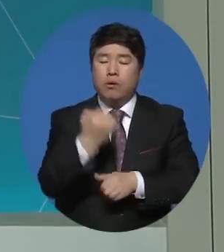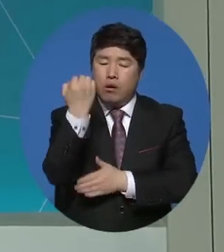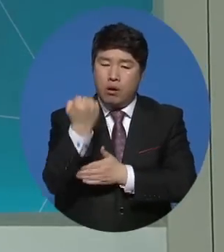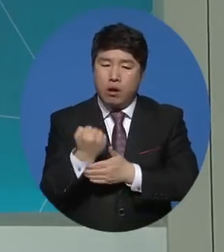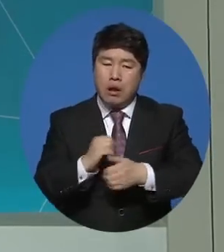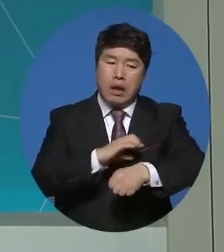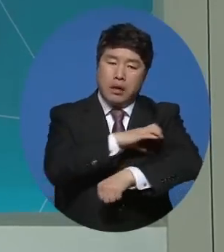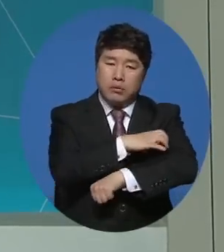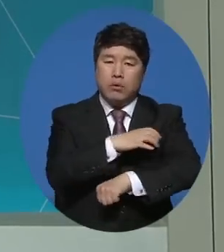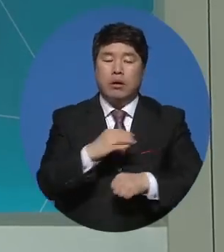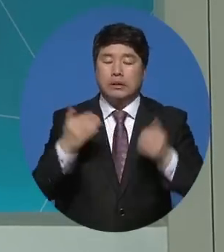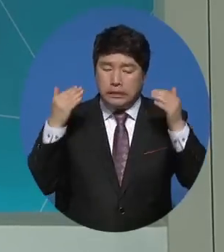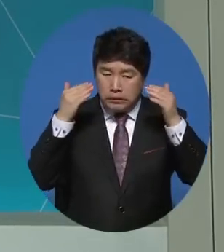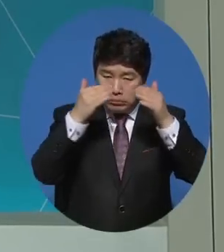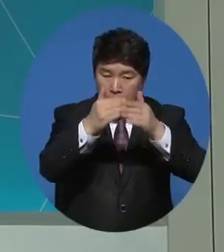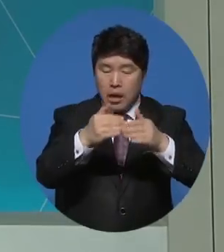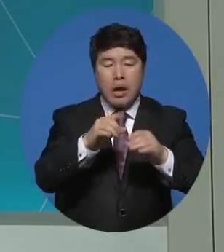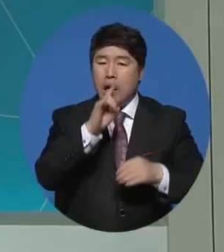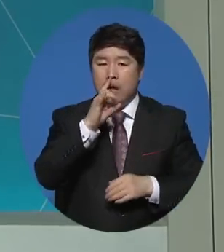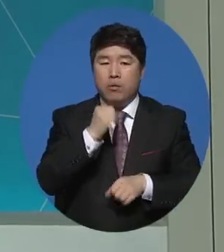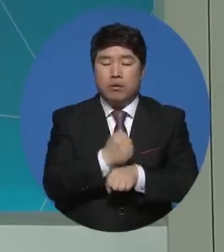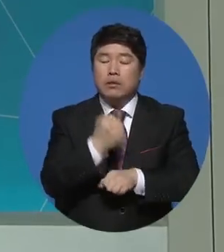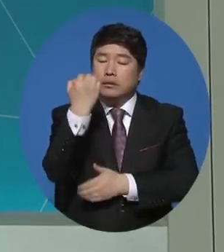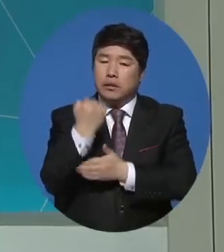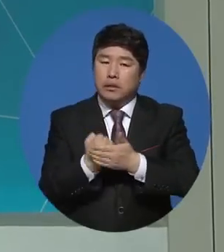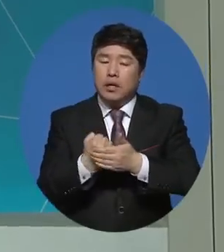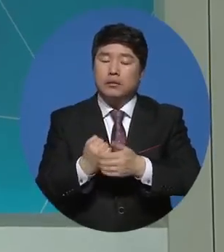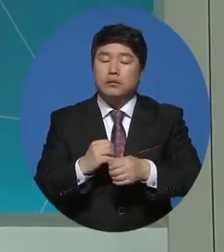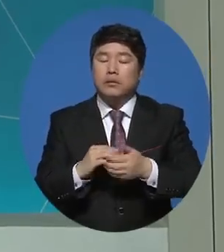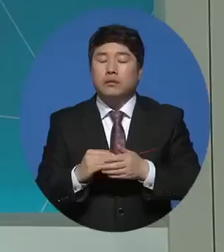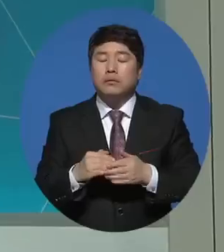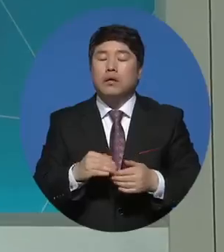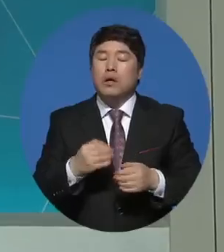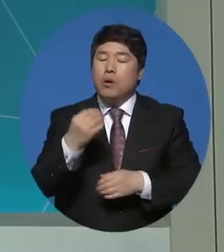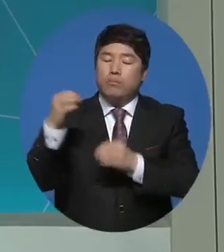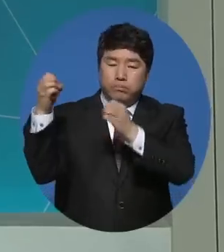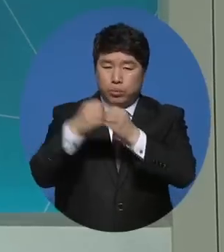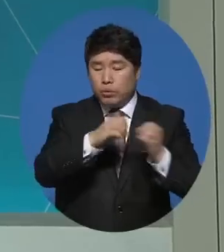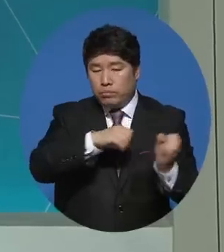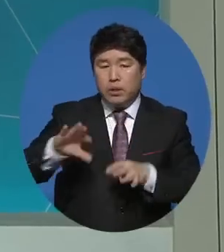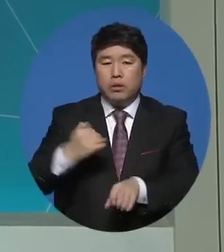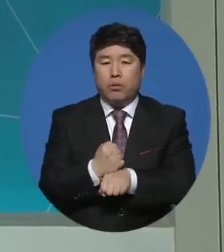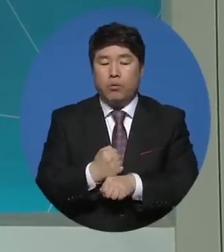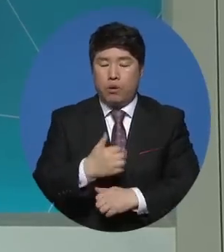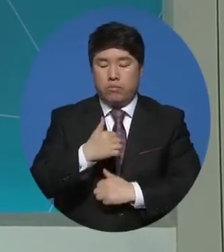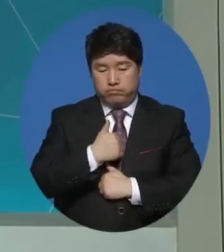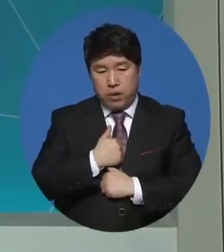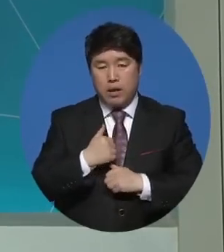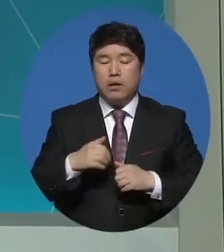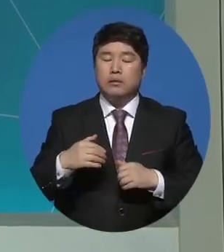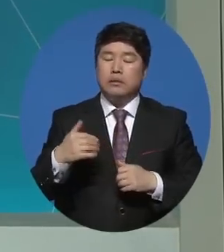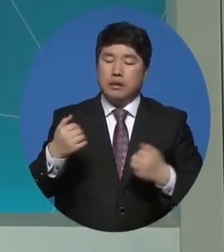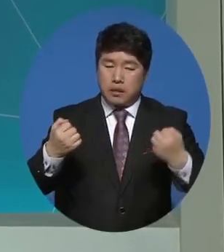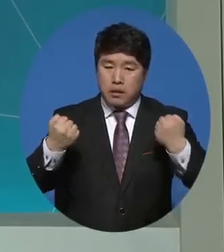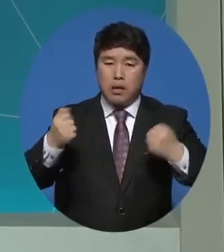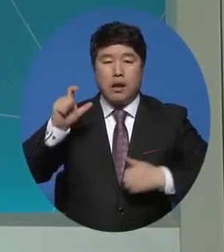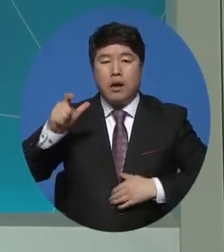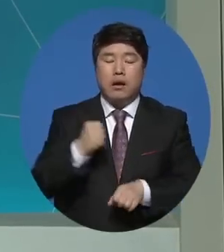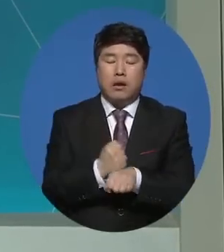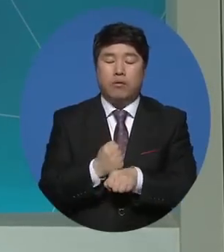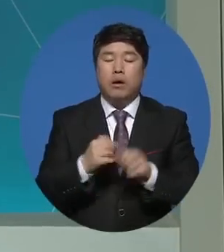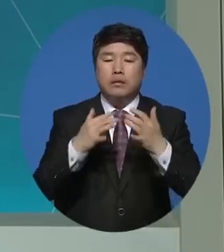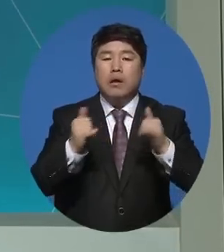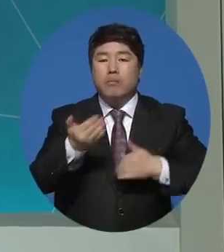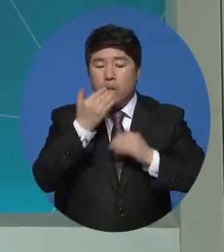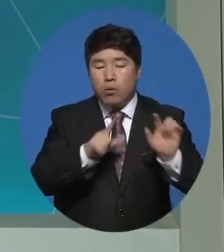기득권에 집착하면 안 되고 낡은 보수의 방식을 버려야 되는데 안보는 튼튼하게 해야 돼 제가 사람들이 먹고 사는 문제 그런